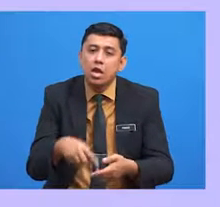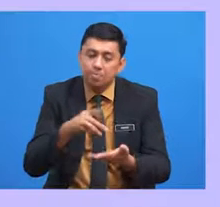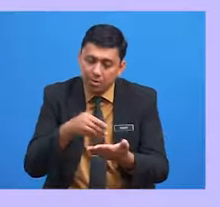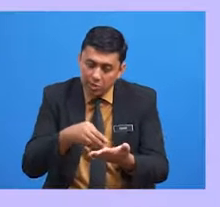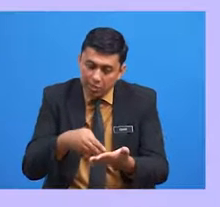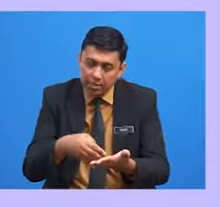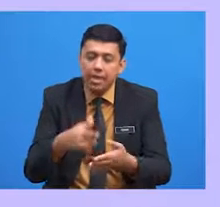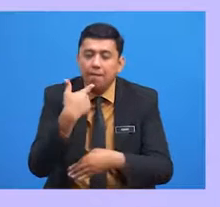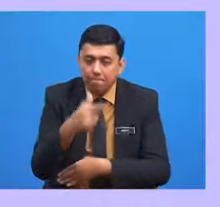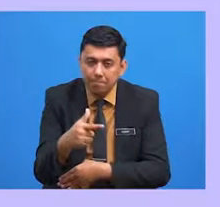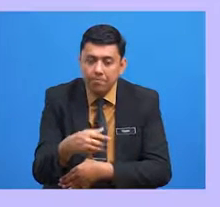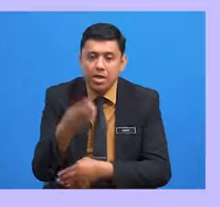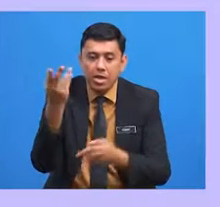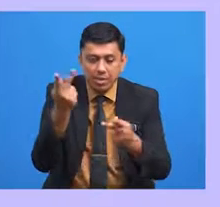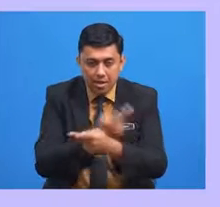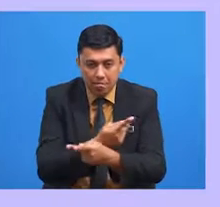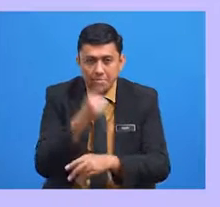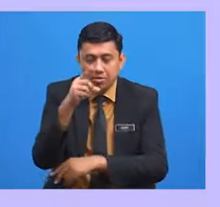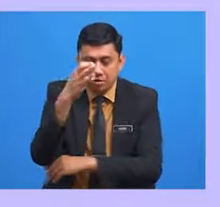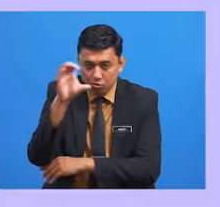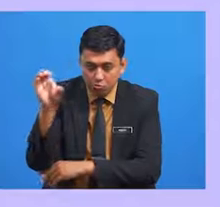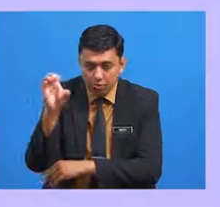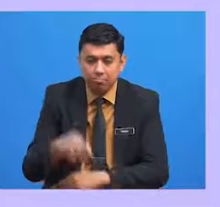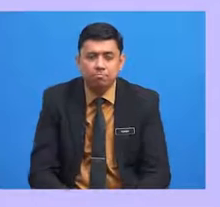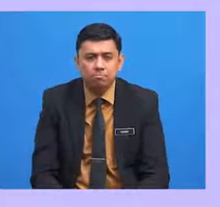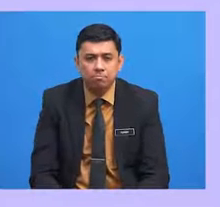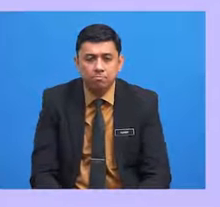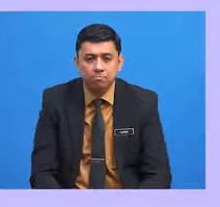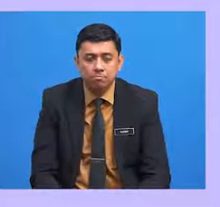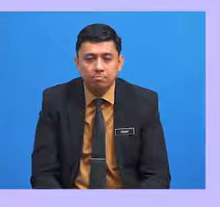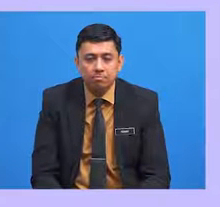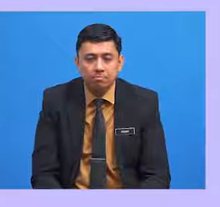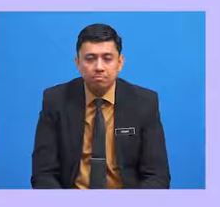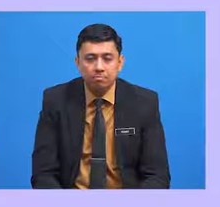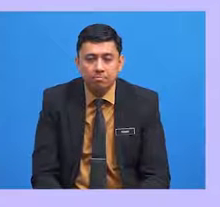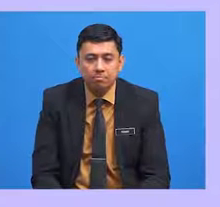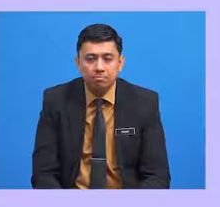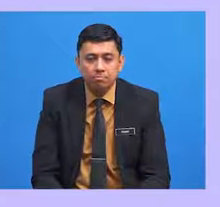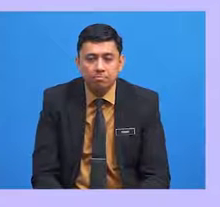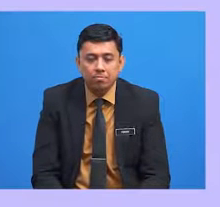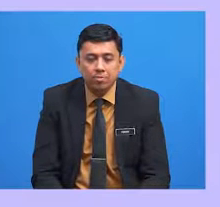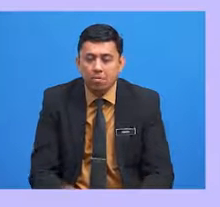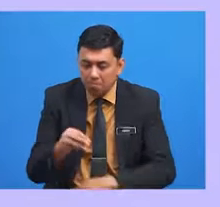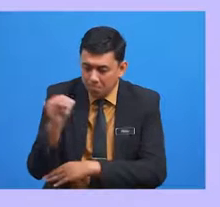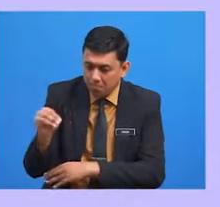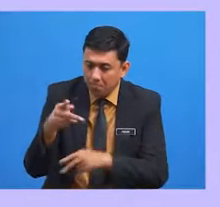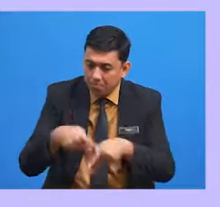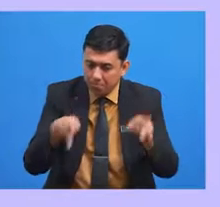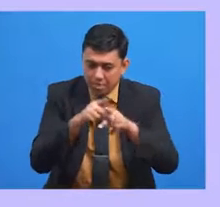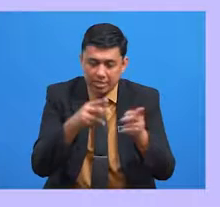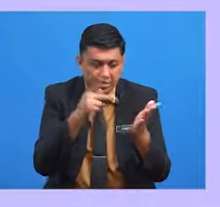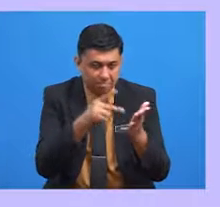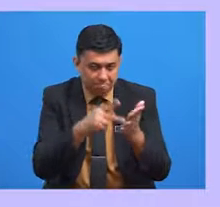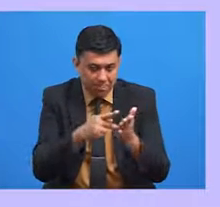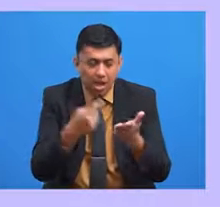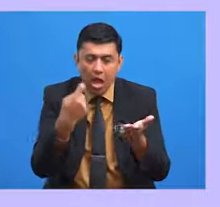100. Manakala, untuk memperolehi peratus perubahan harga barang itu sendiri, murid perlu menghitung